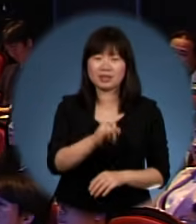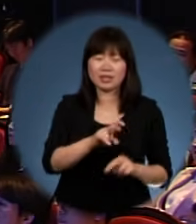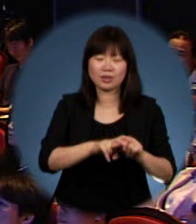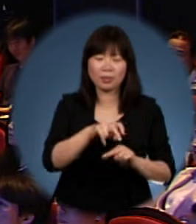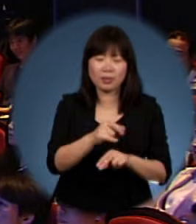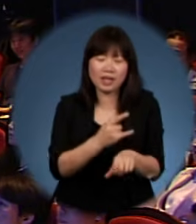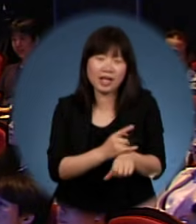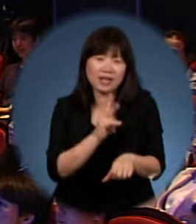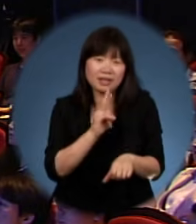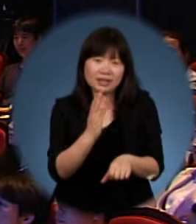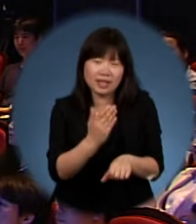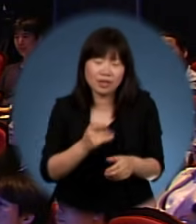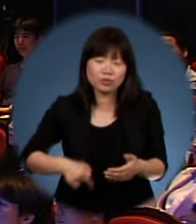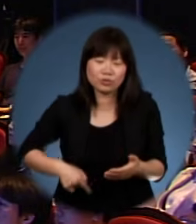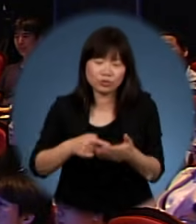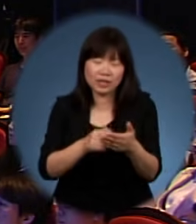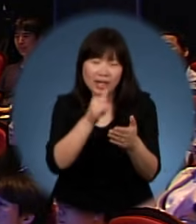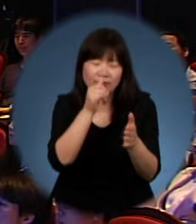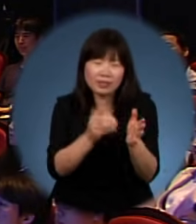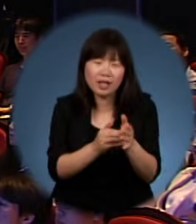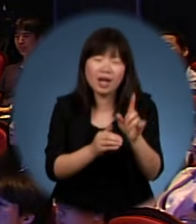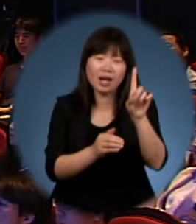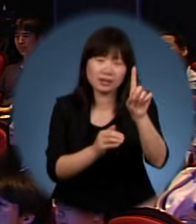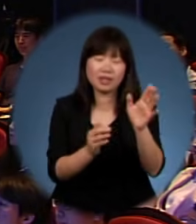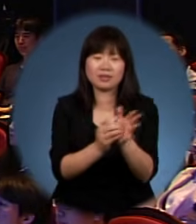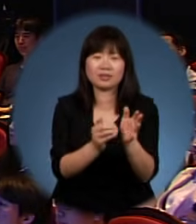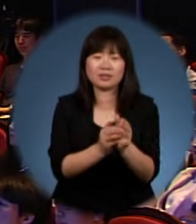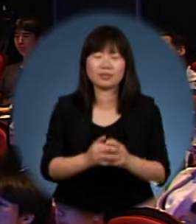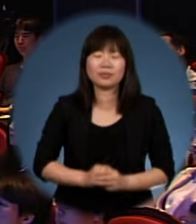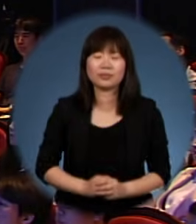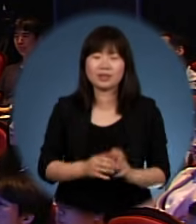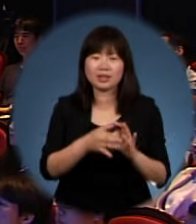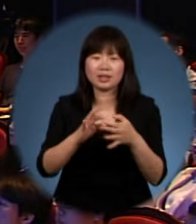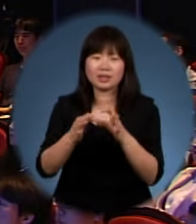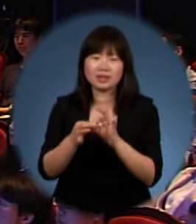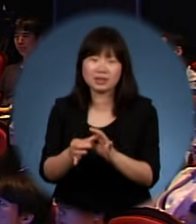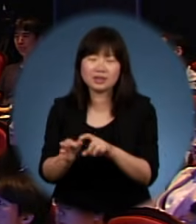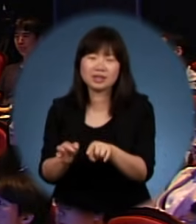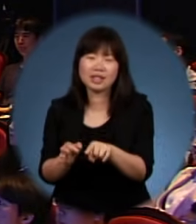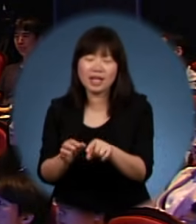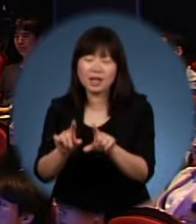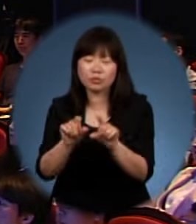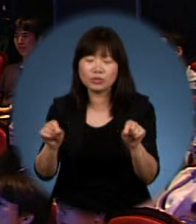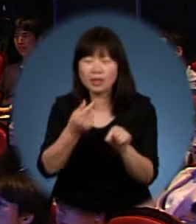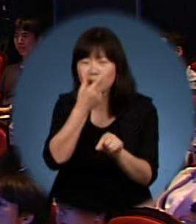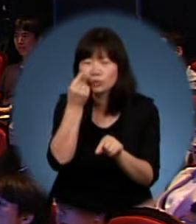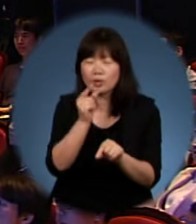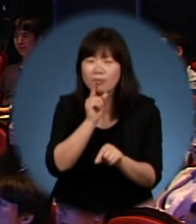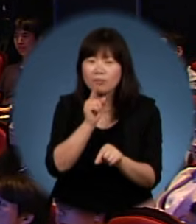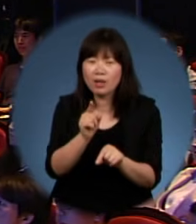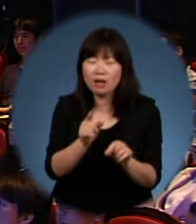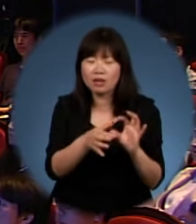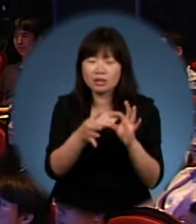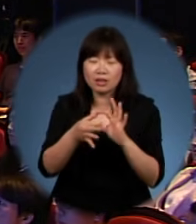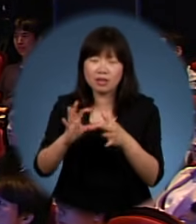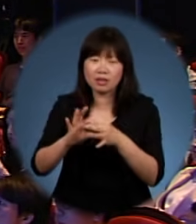해야 한다라는 주장하였습니다 그런데 그 이유는 하나였습니다 그리스에 식량이 부족하다 는 것이었어요 그래서 가보시면 요 땅이 척박하고 요